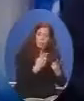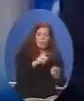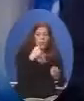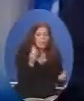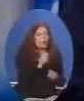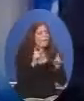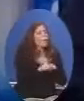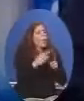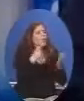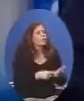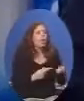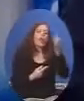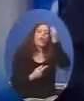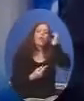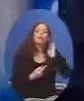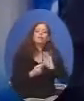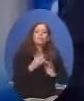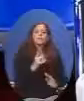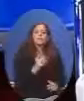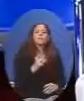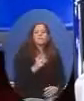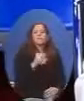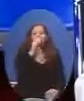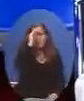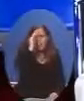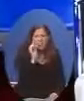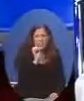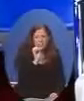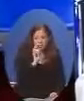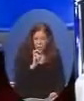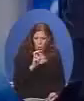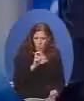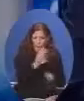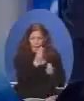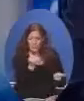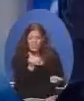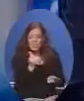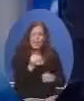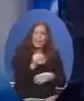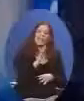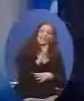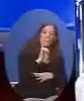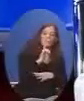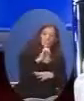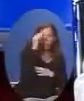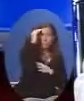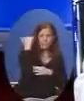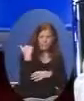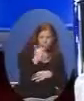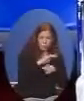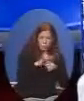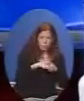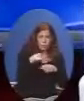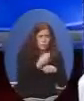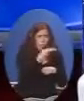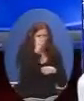שם דברים כמו למשל זעקת אמהות, ילד ושם, כאילו עם רמז ליד ושם, הורים שקולים לילדים חיים,